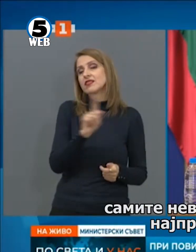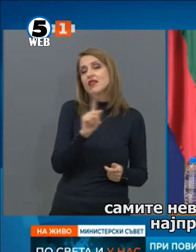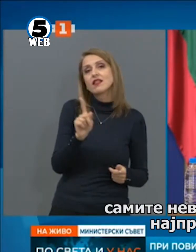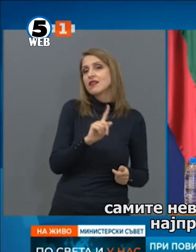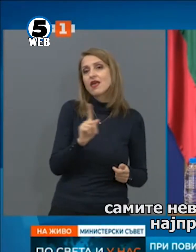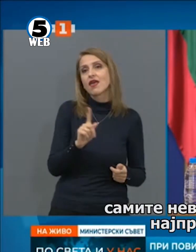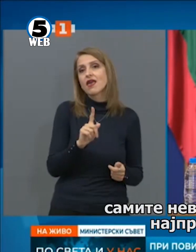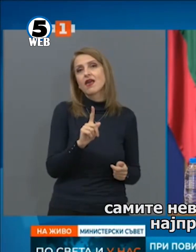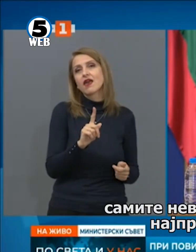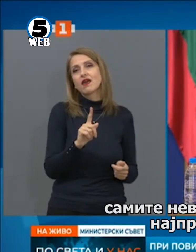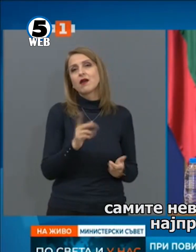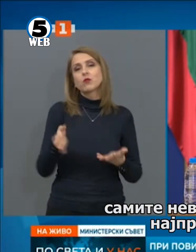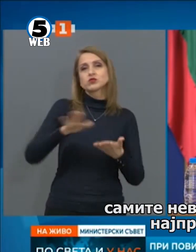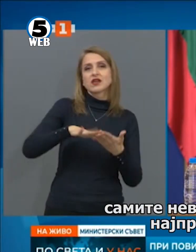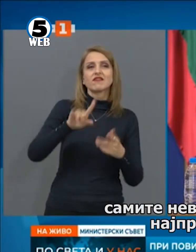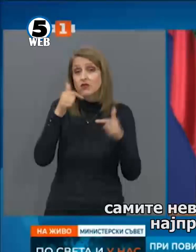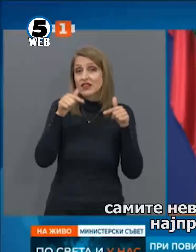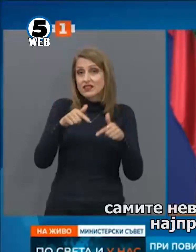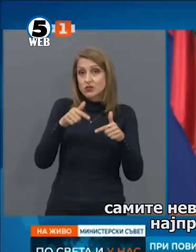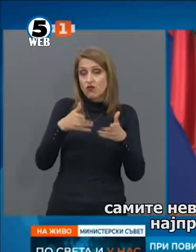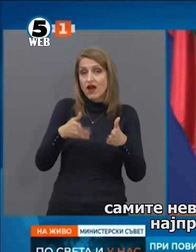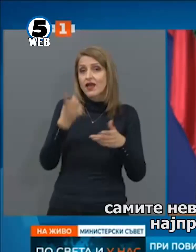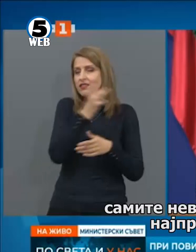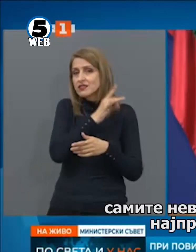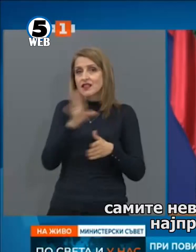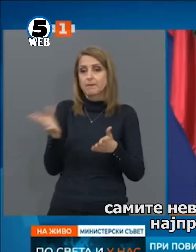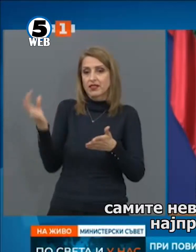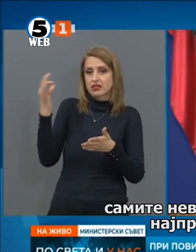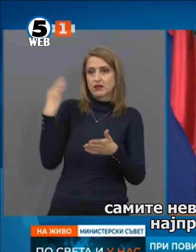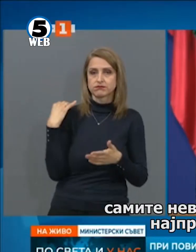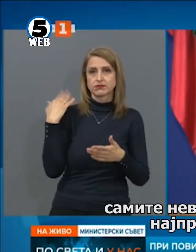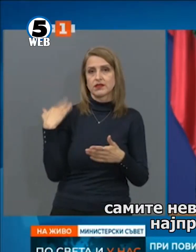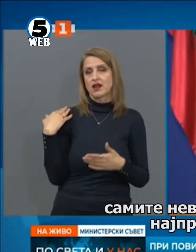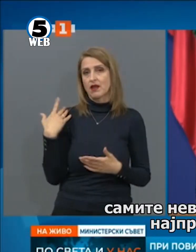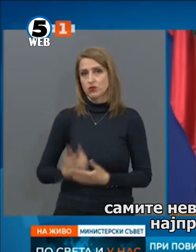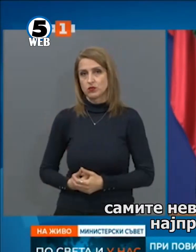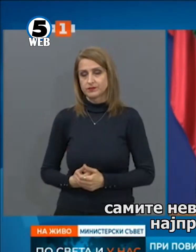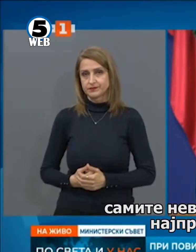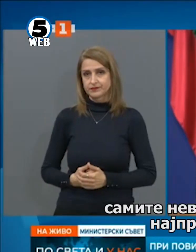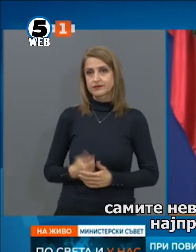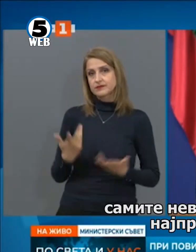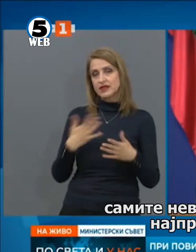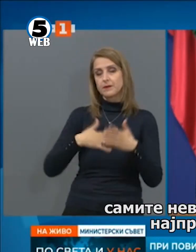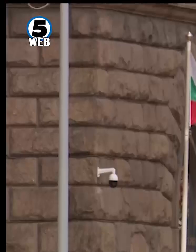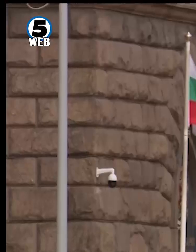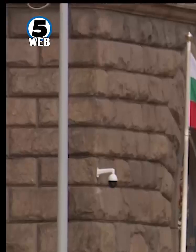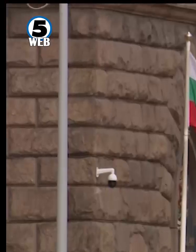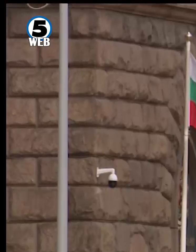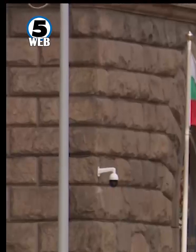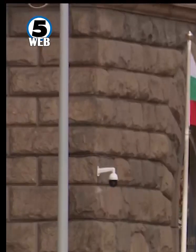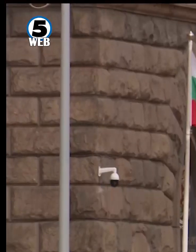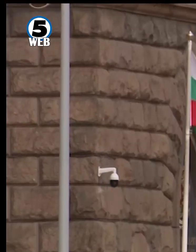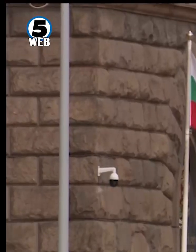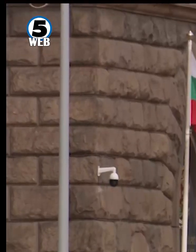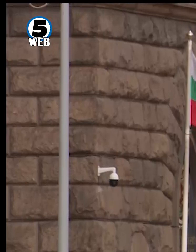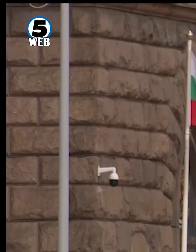си поставят неизпълними условия. Да тя един път им каца на рамо. Най-приятелски им казвам. Борисов